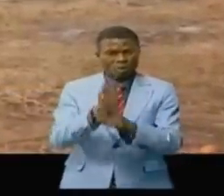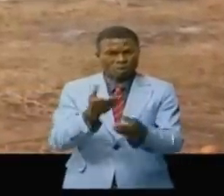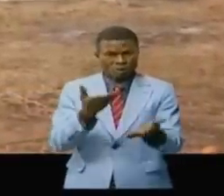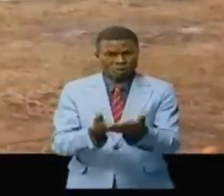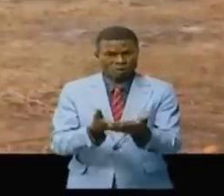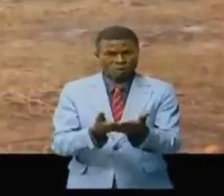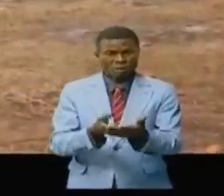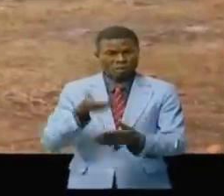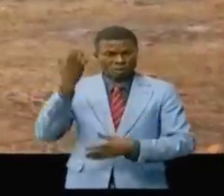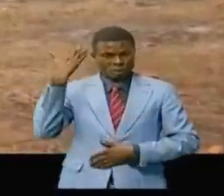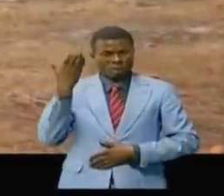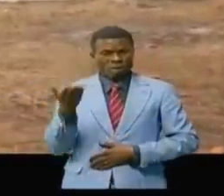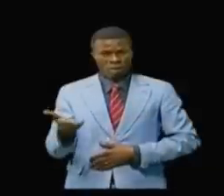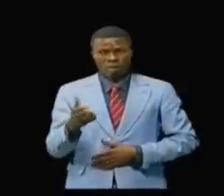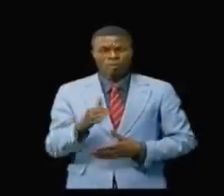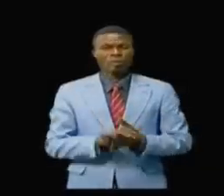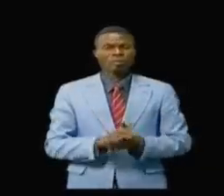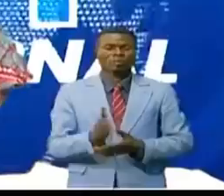peu.